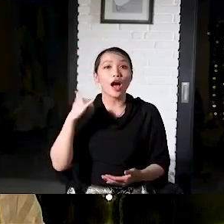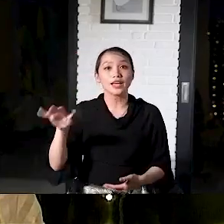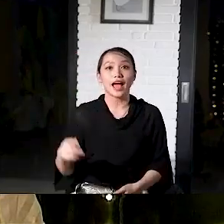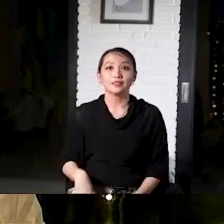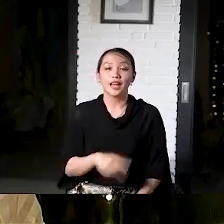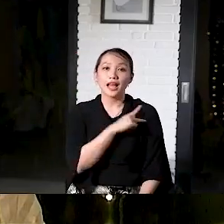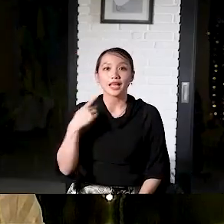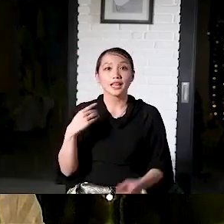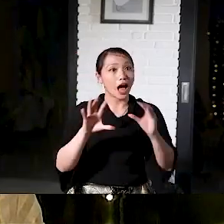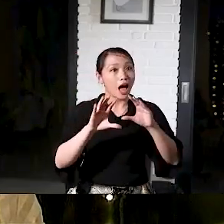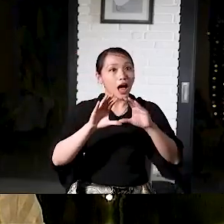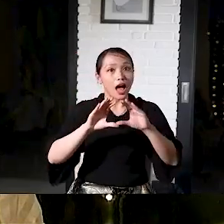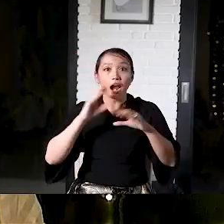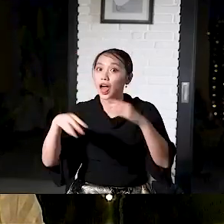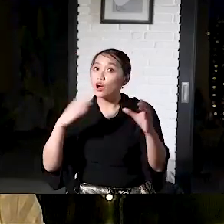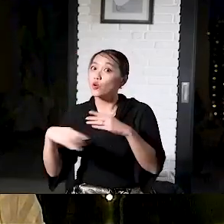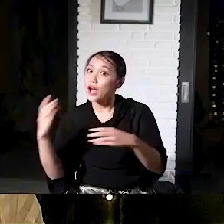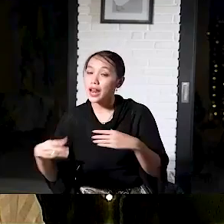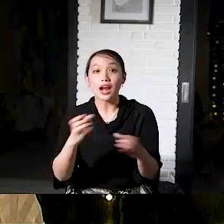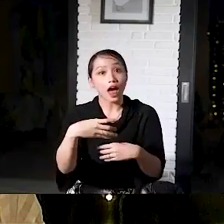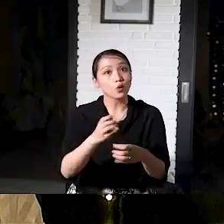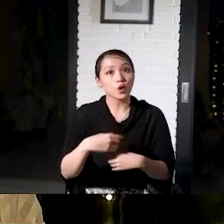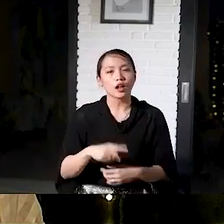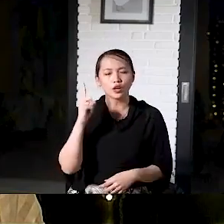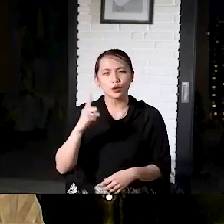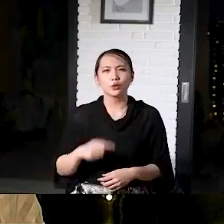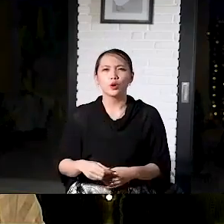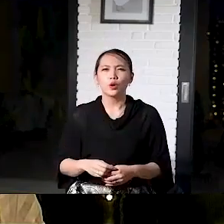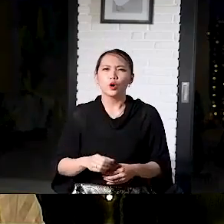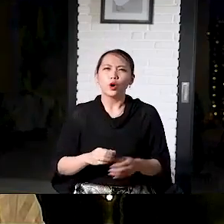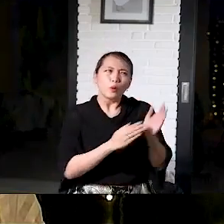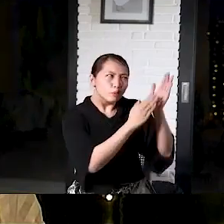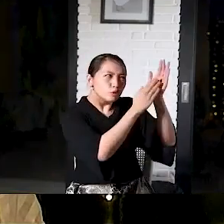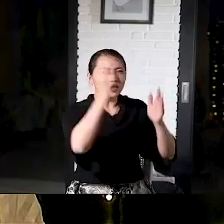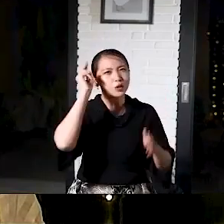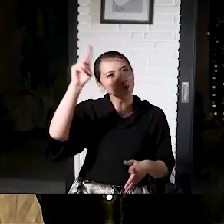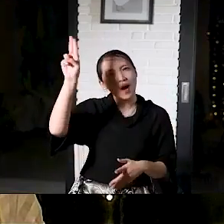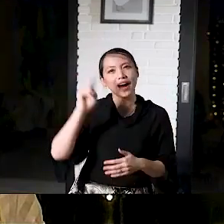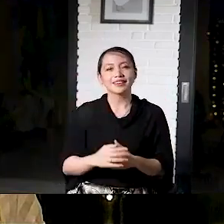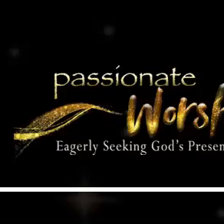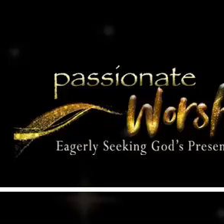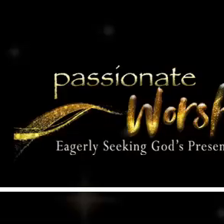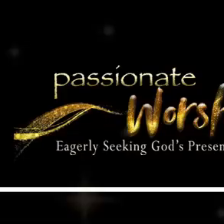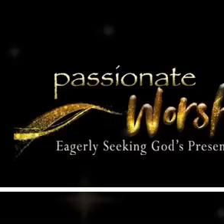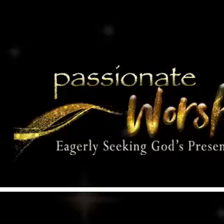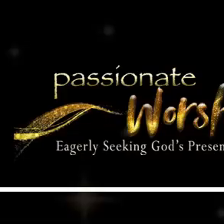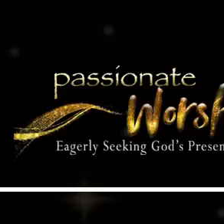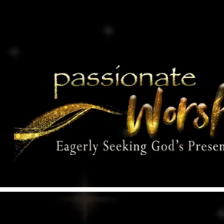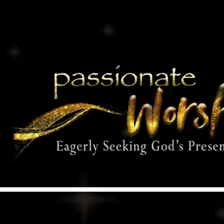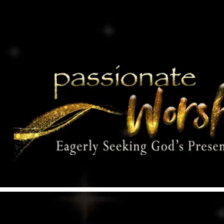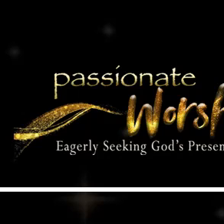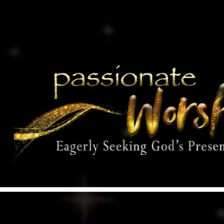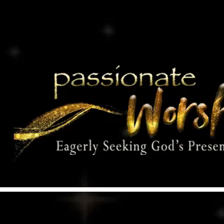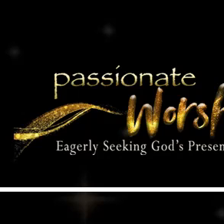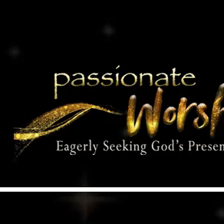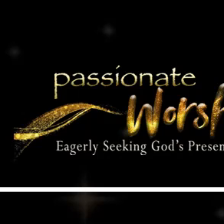baik kepada kita, bukan karena kita dapat apa. Makanya kita mengangkat tangan, kata-katanya dalam bahasa Inggris, lifting up my hands